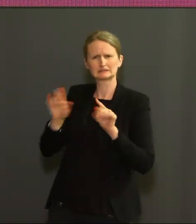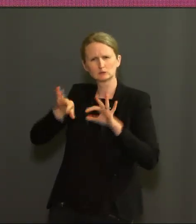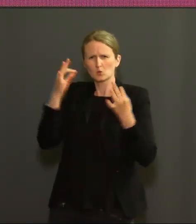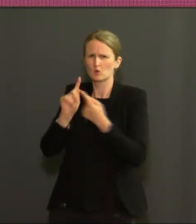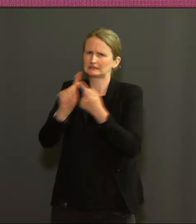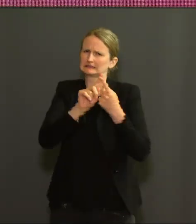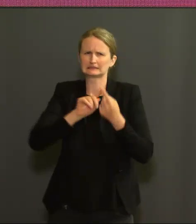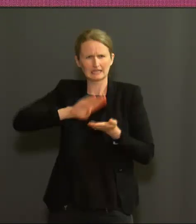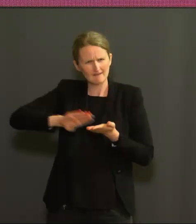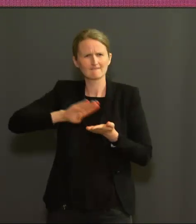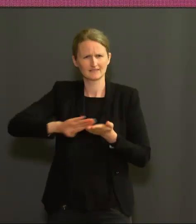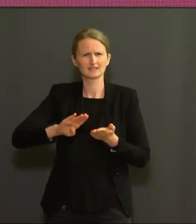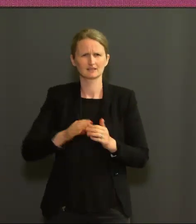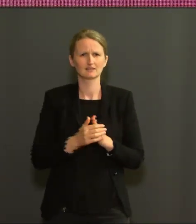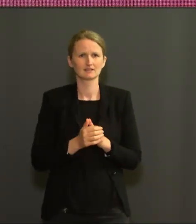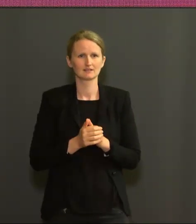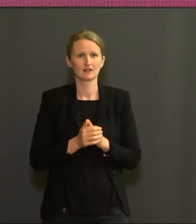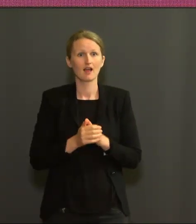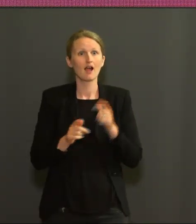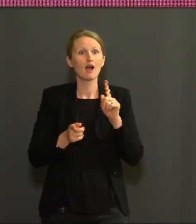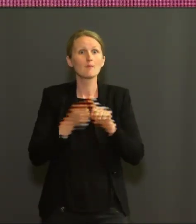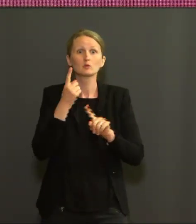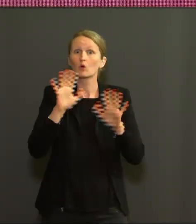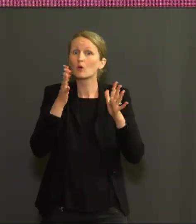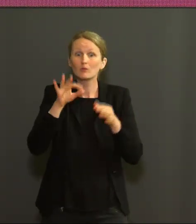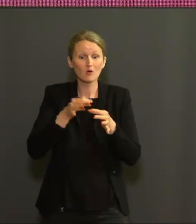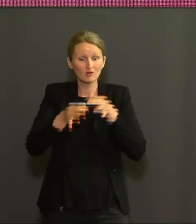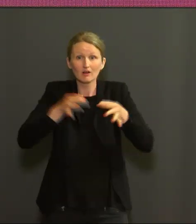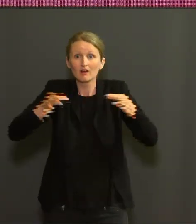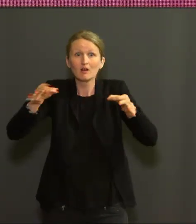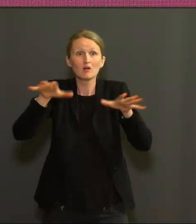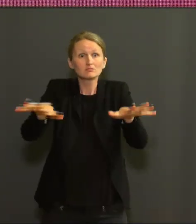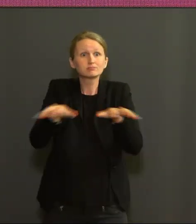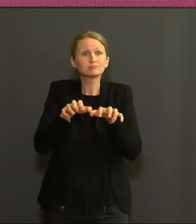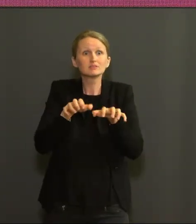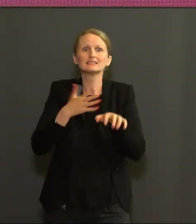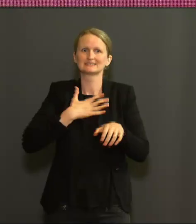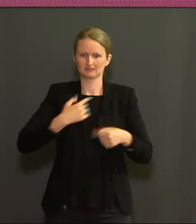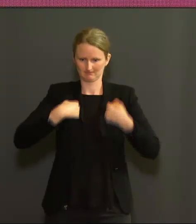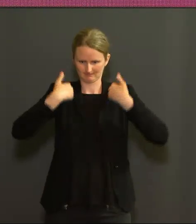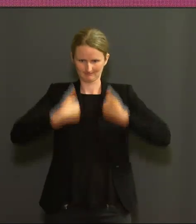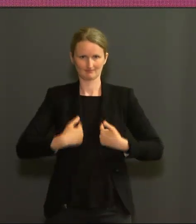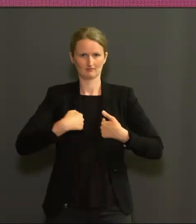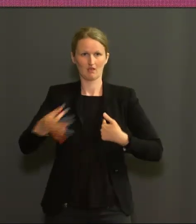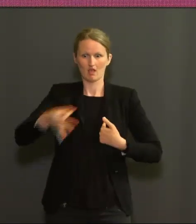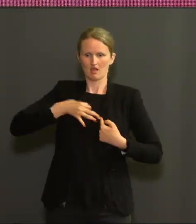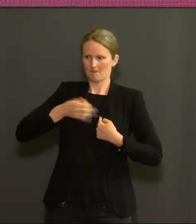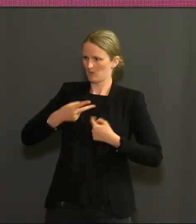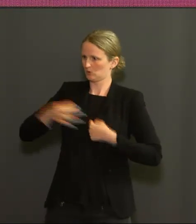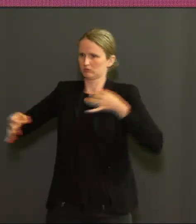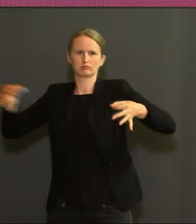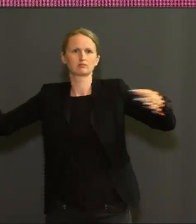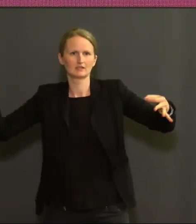vecteurs de propagation du virus. C'est cette prudence qui définira les contours de la vie que